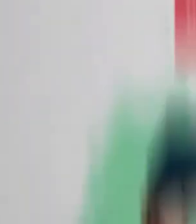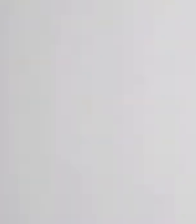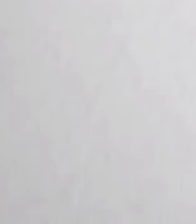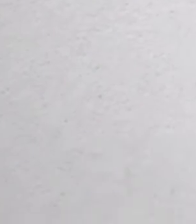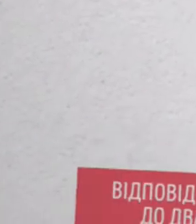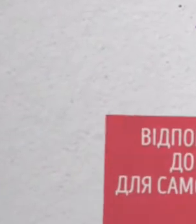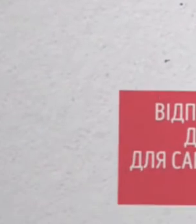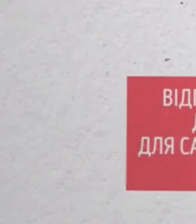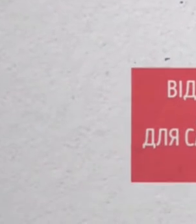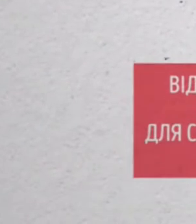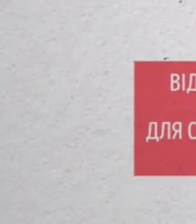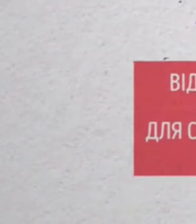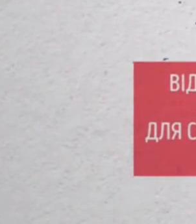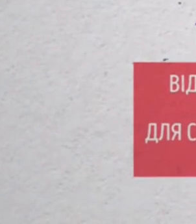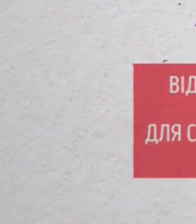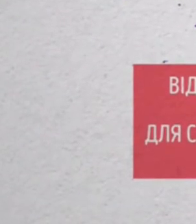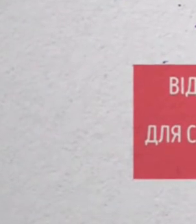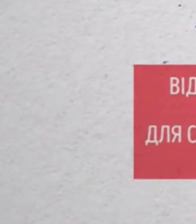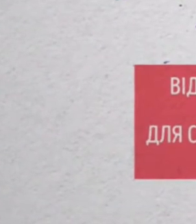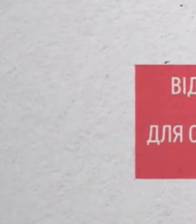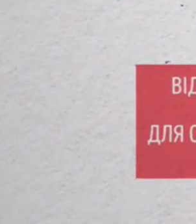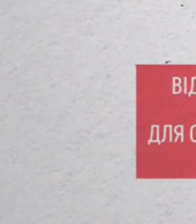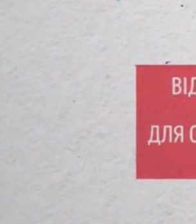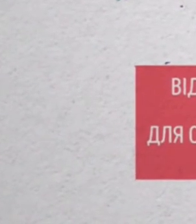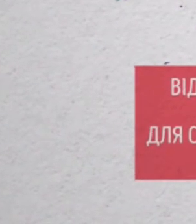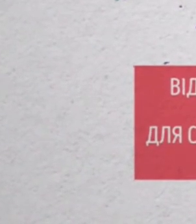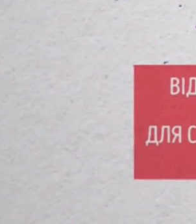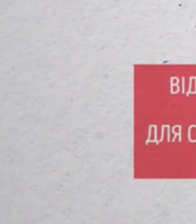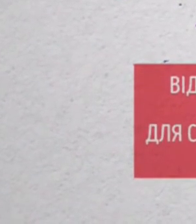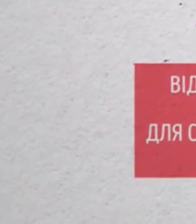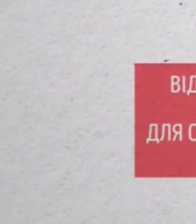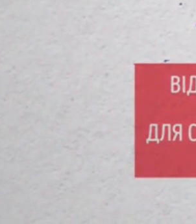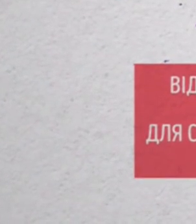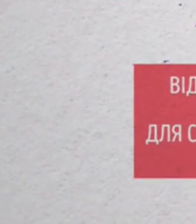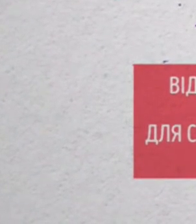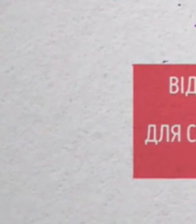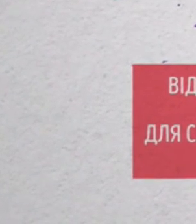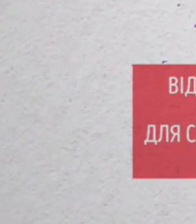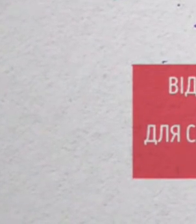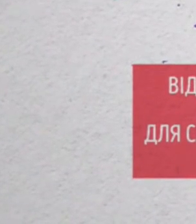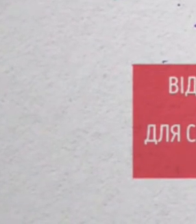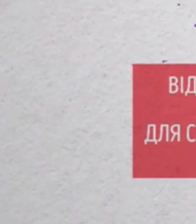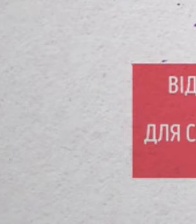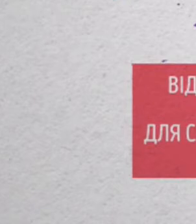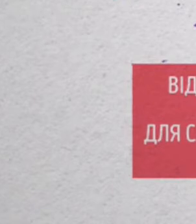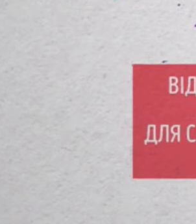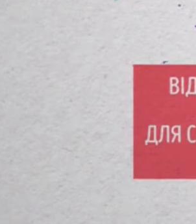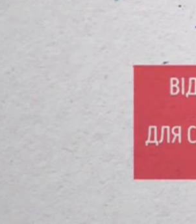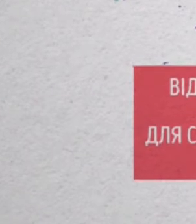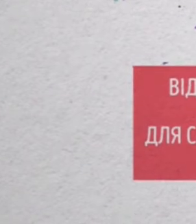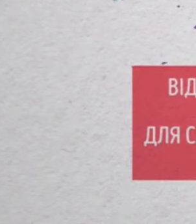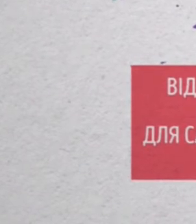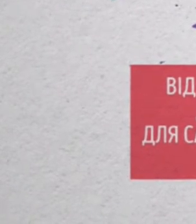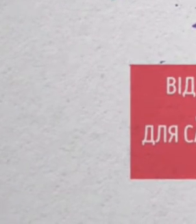мовника. Відповідно до закону, час 19 до 22 години відведено для самопрезентації кандидатів та